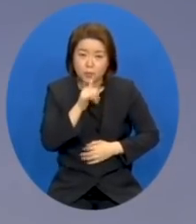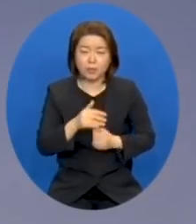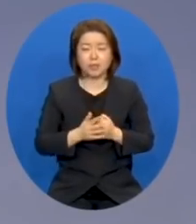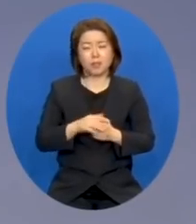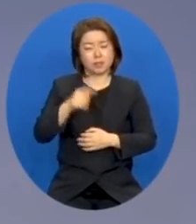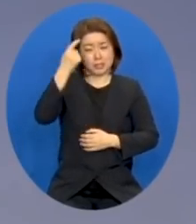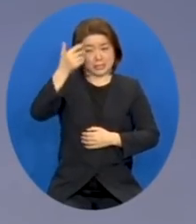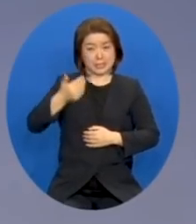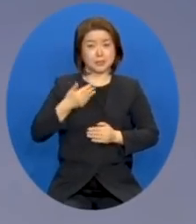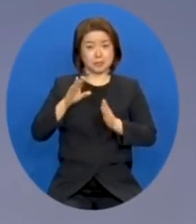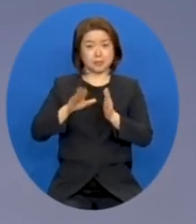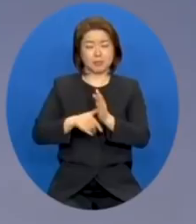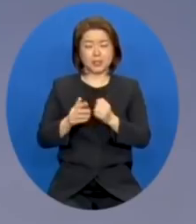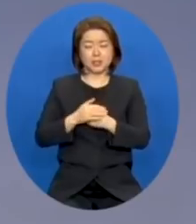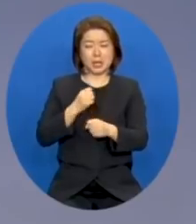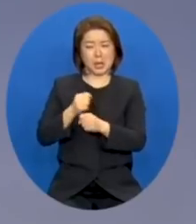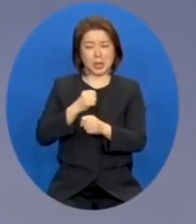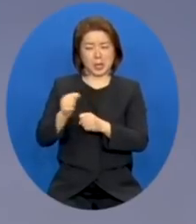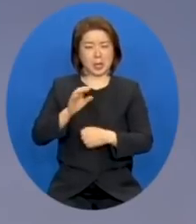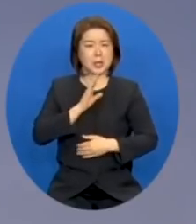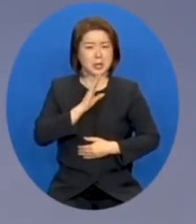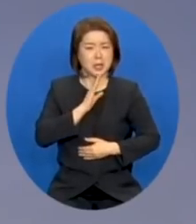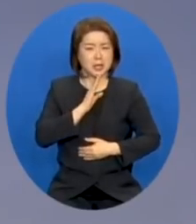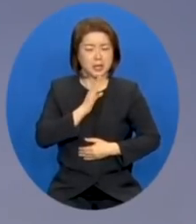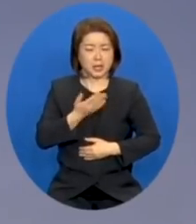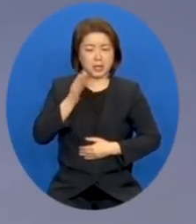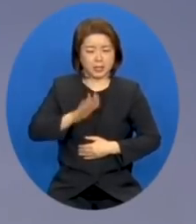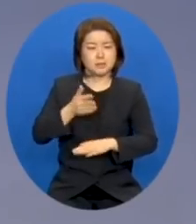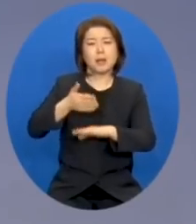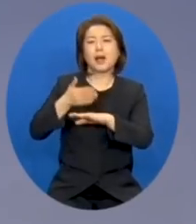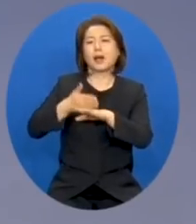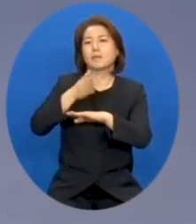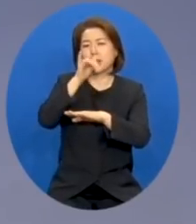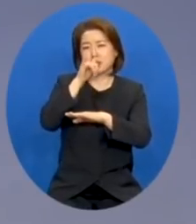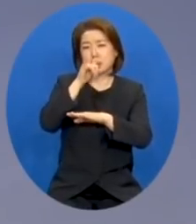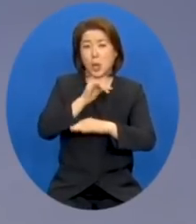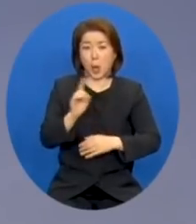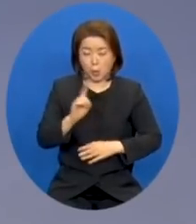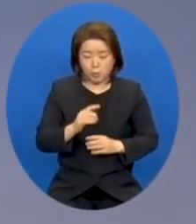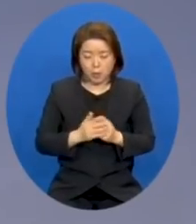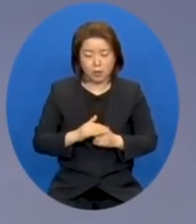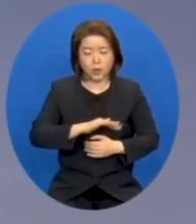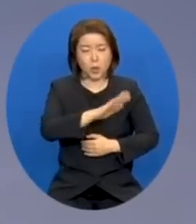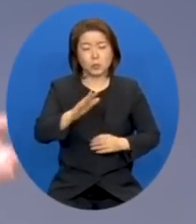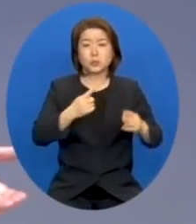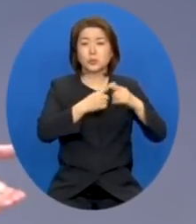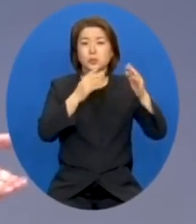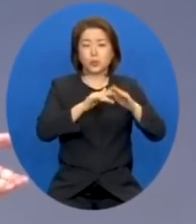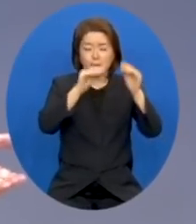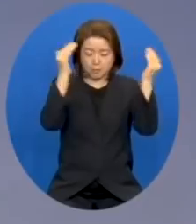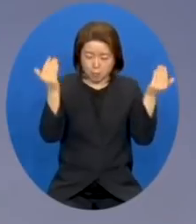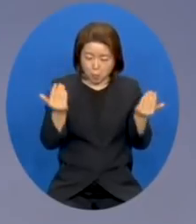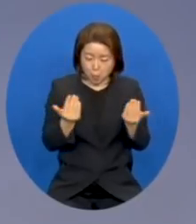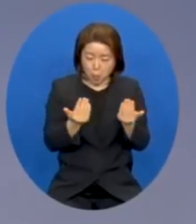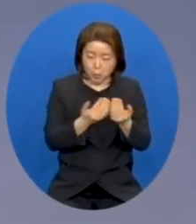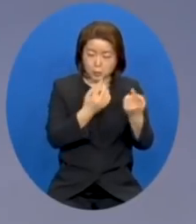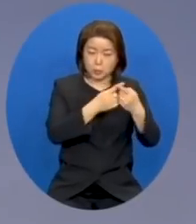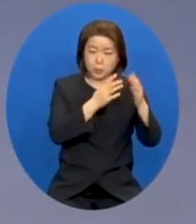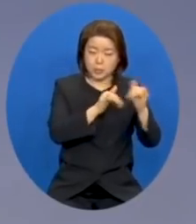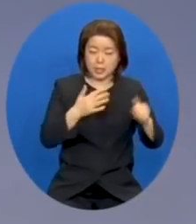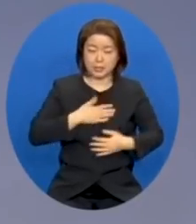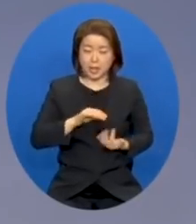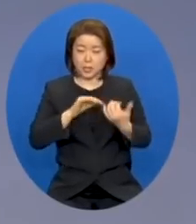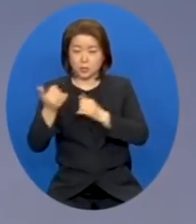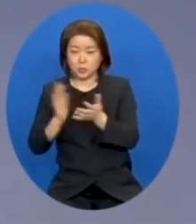그 질문을 받을 때 당황스럽기도 하지만 감사했습니다 선한 목적 유의 모든 교인들은 다 나는